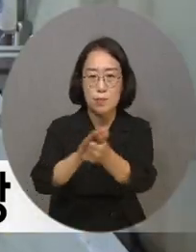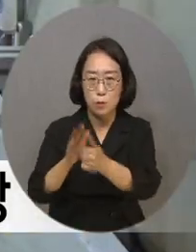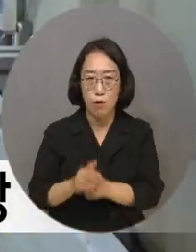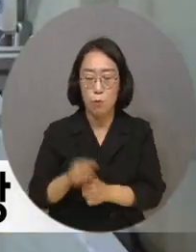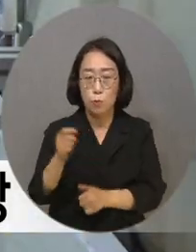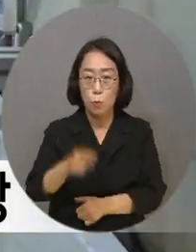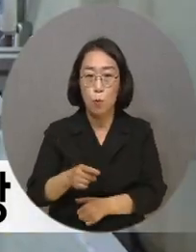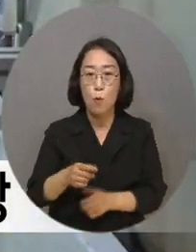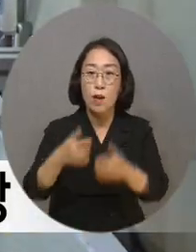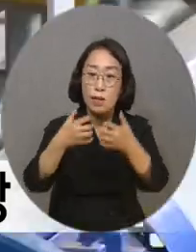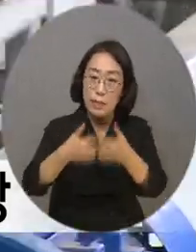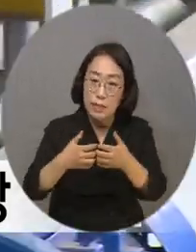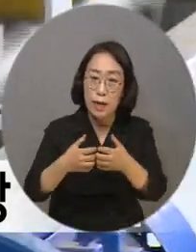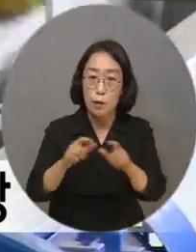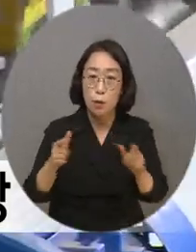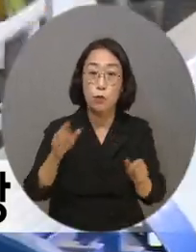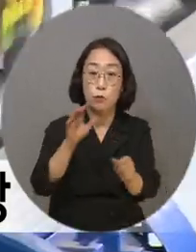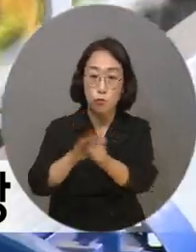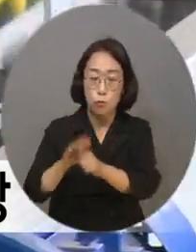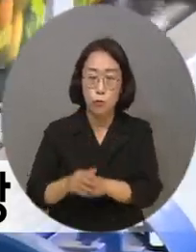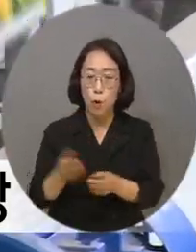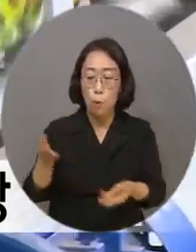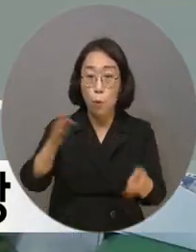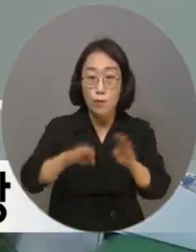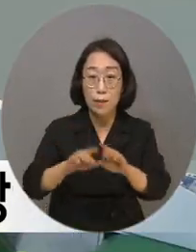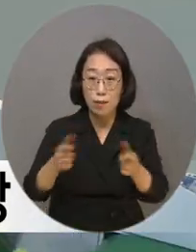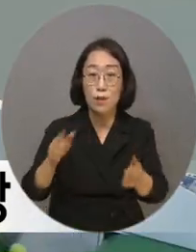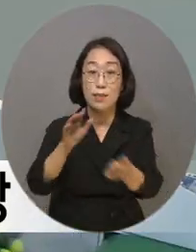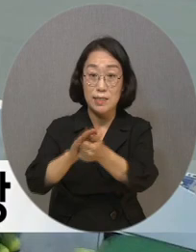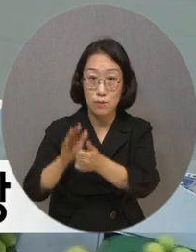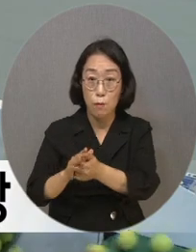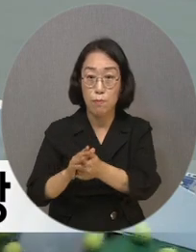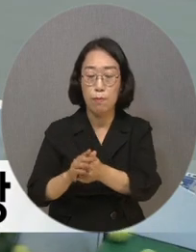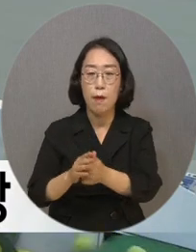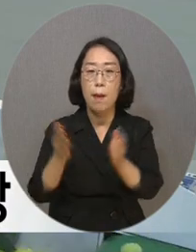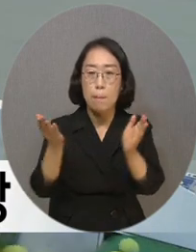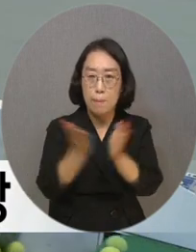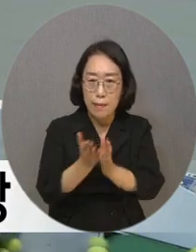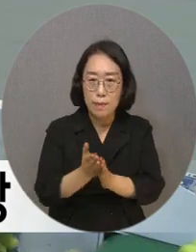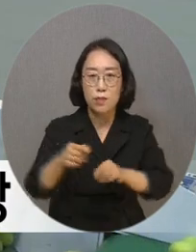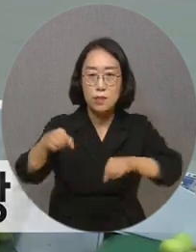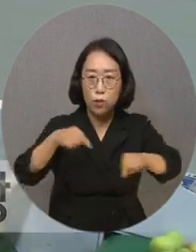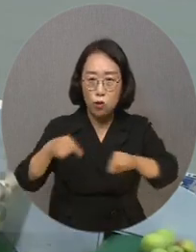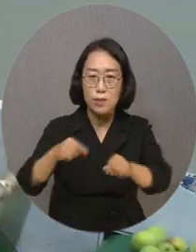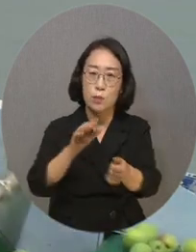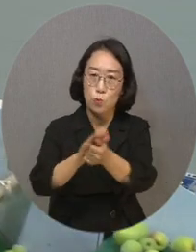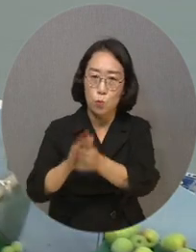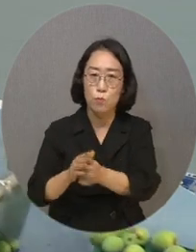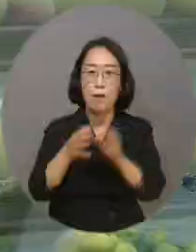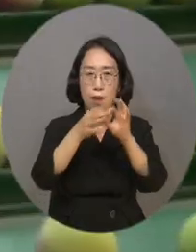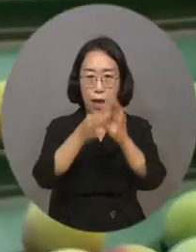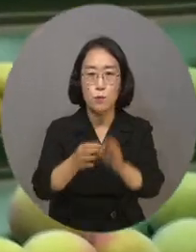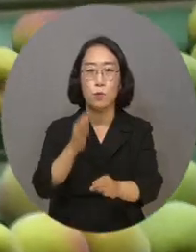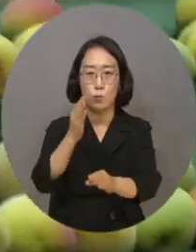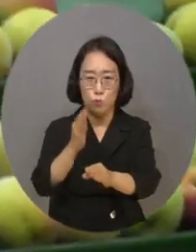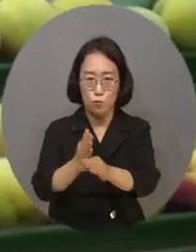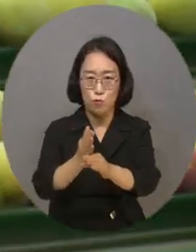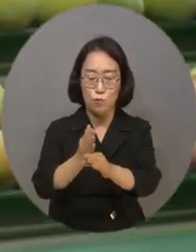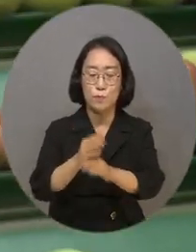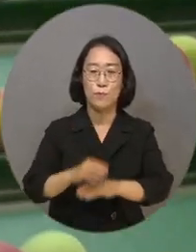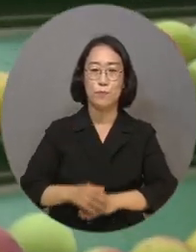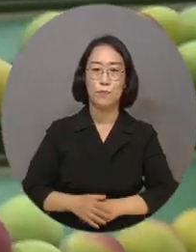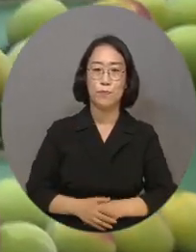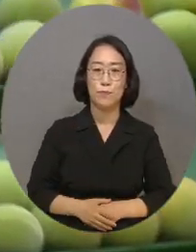매실동력 전정가위 지원, 직거래 포장재 지원 등 다양한 맞춤형 시책 사업을 추진하고 있습니다. 복지TV